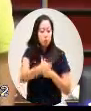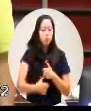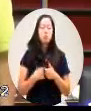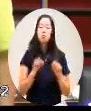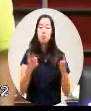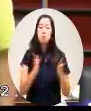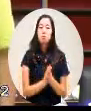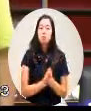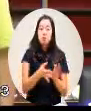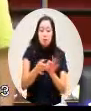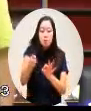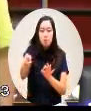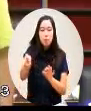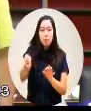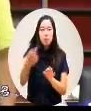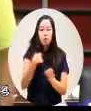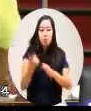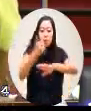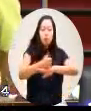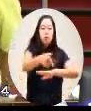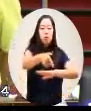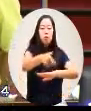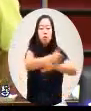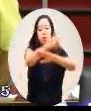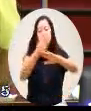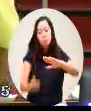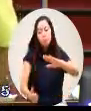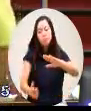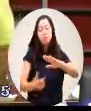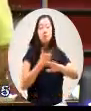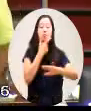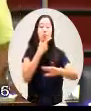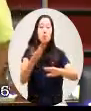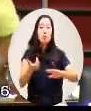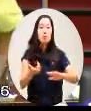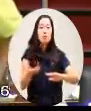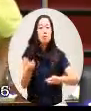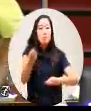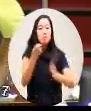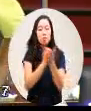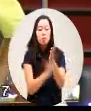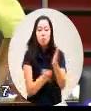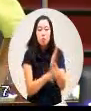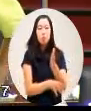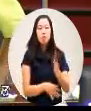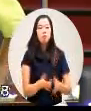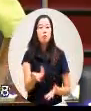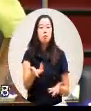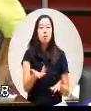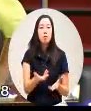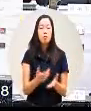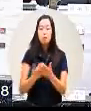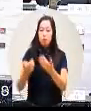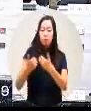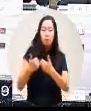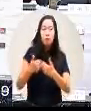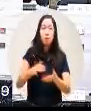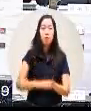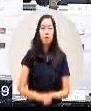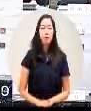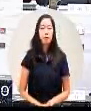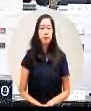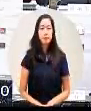他，我疑问不好做，我也笑笑。要跟我爸面做你来， 他没那么伟大啦。你是跟我说像要死哪